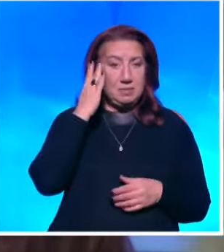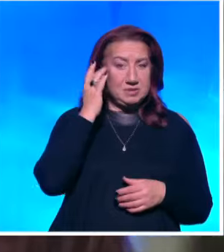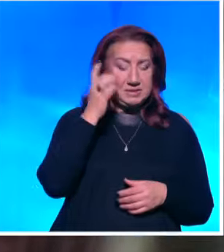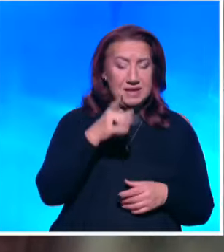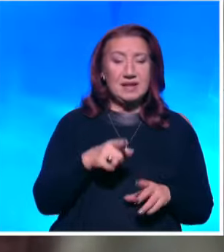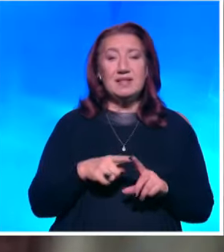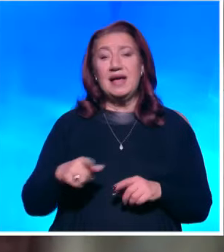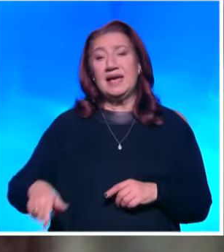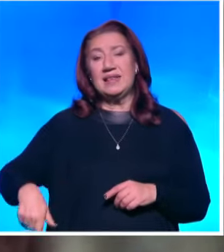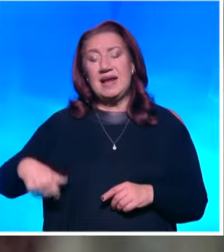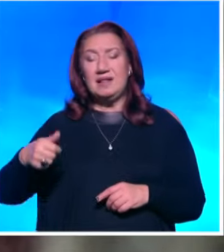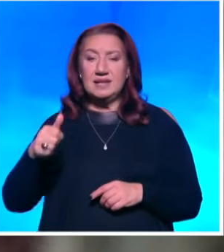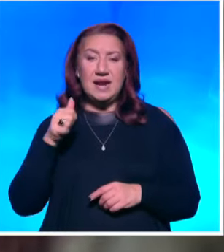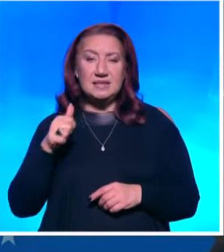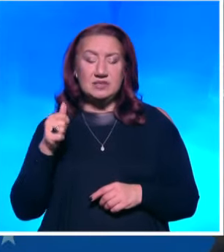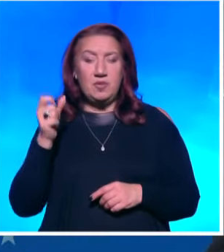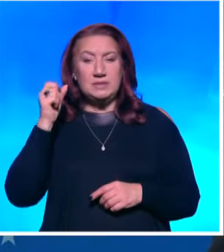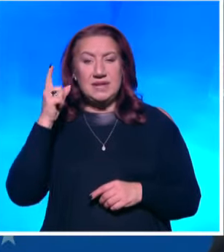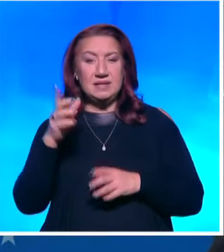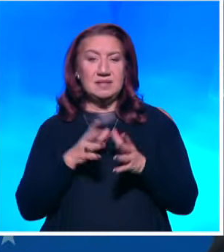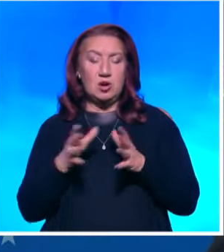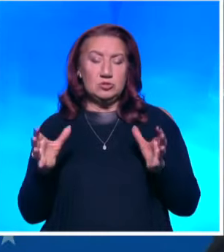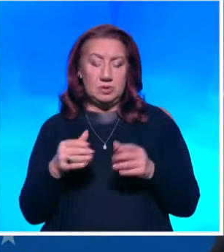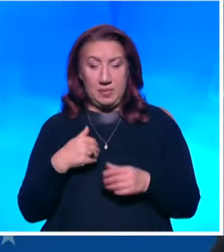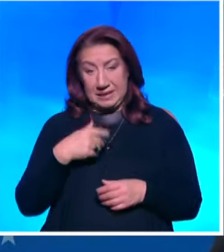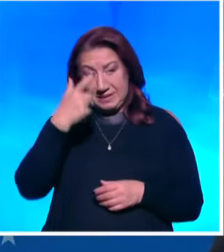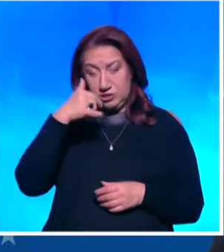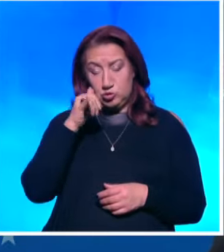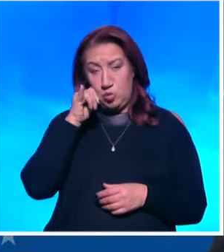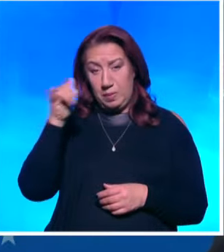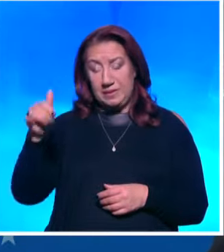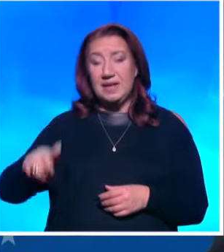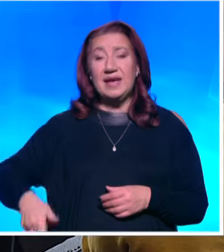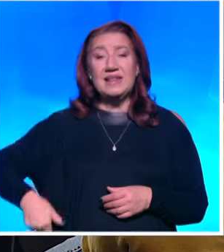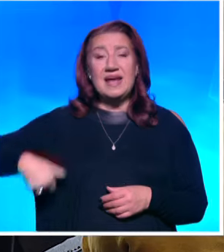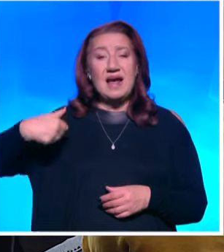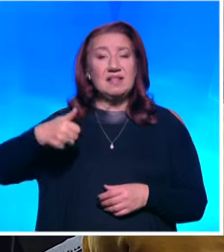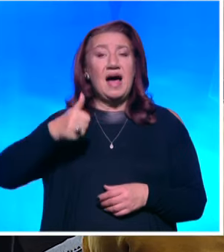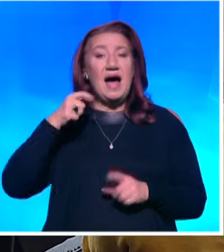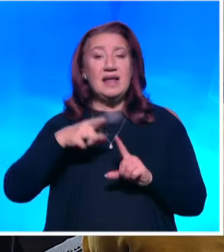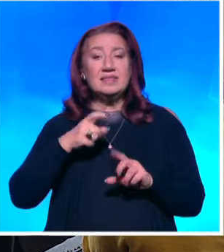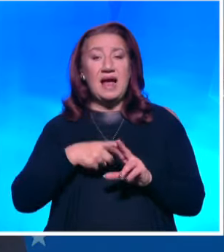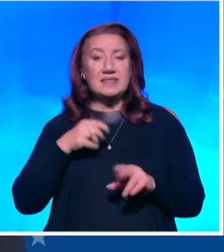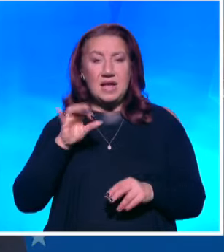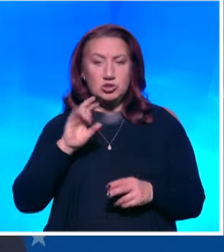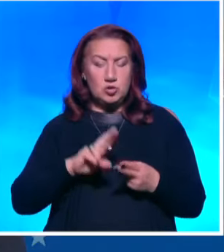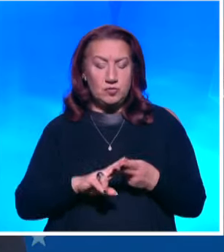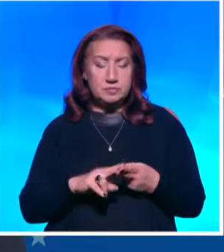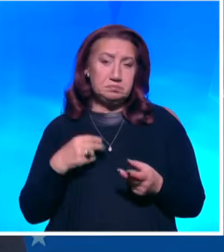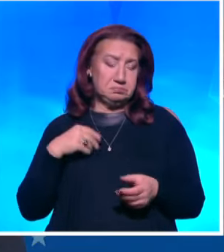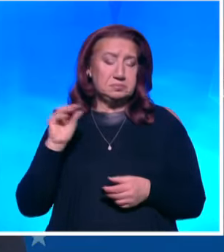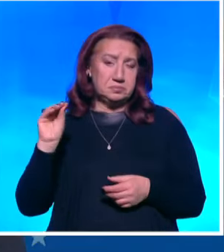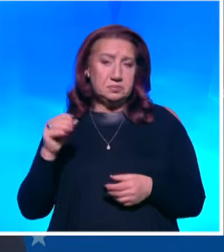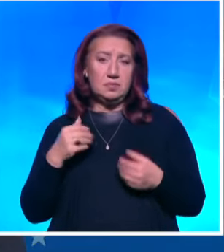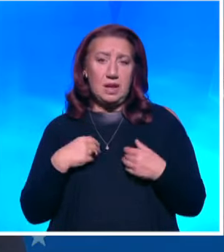атанасов председател на народното събрание лично се обадих на генерал атанасов и им казах аз мога да